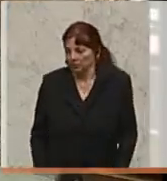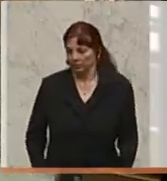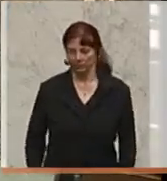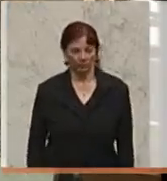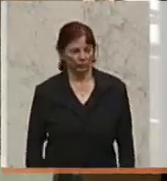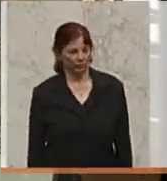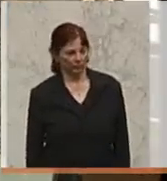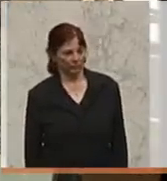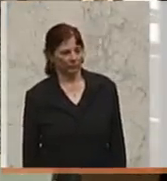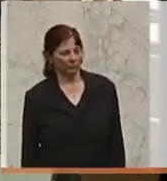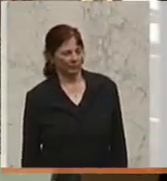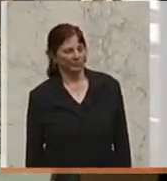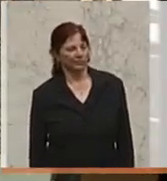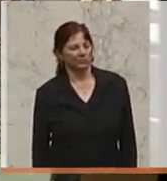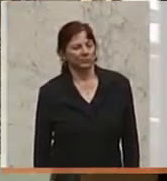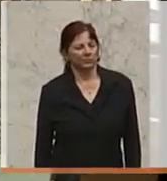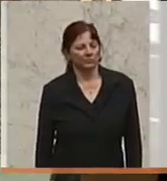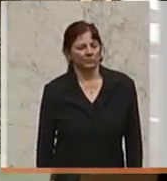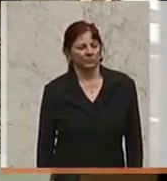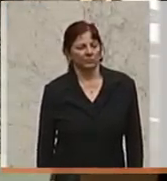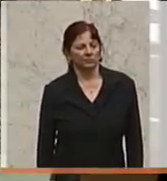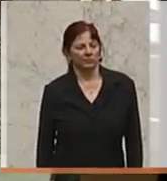Inseratenkampagne. Nächster Redner ist Peter Pilz von den Grünen.